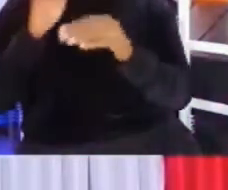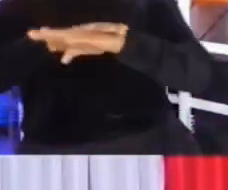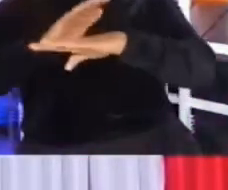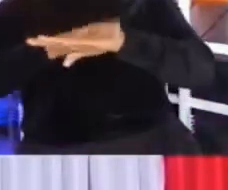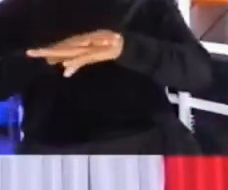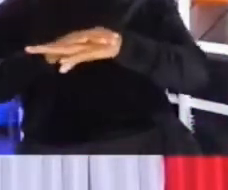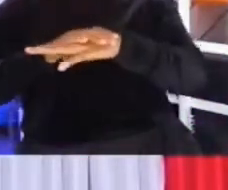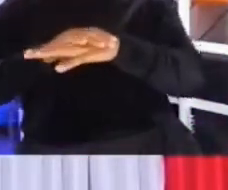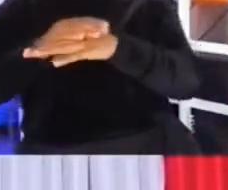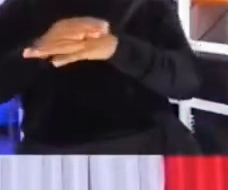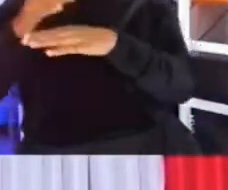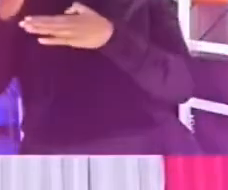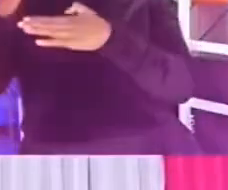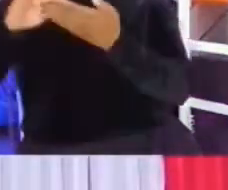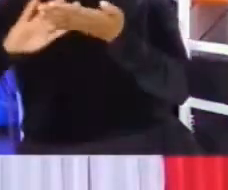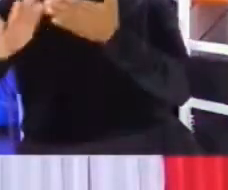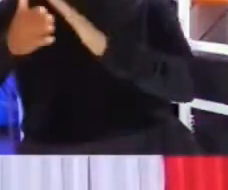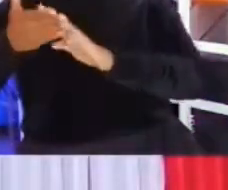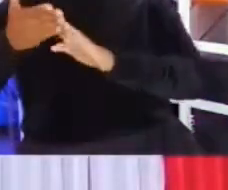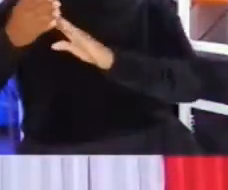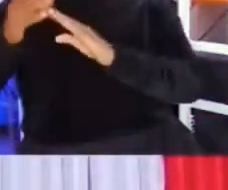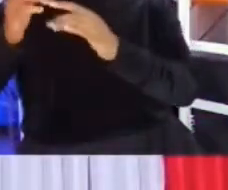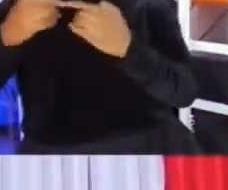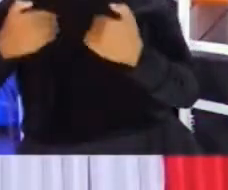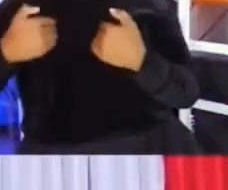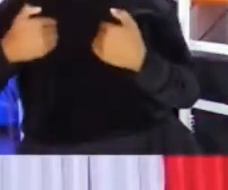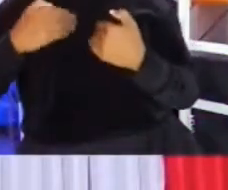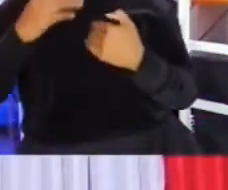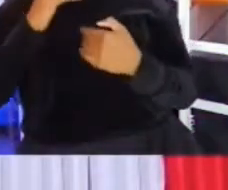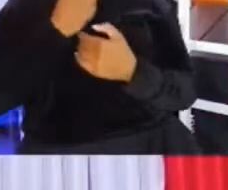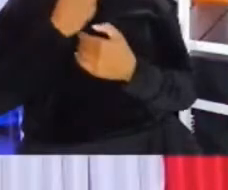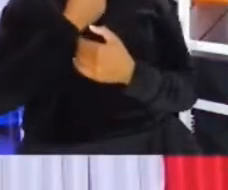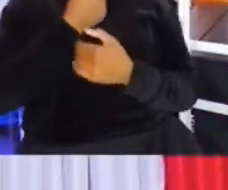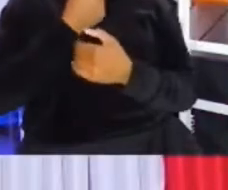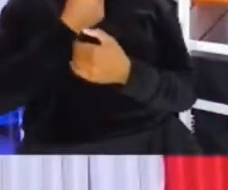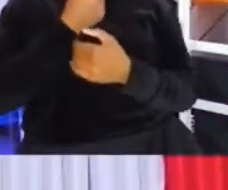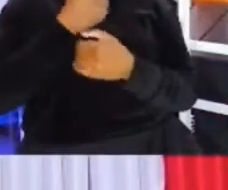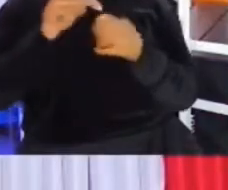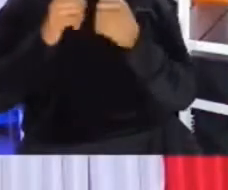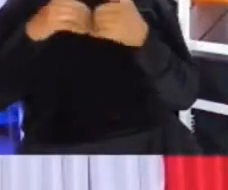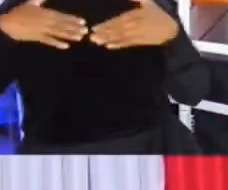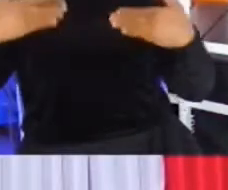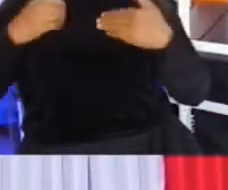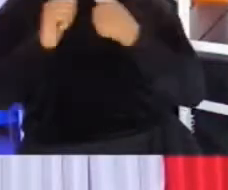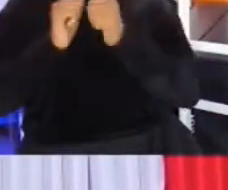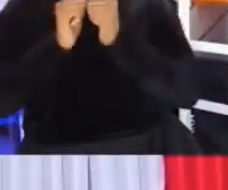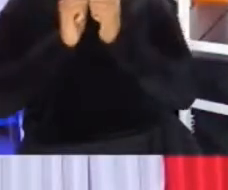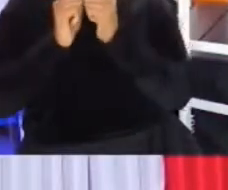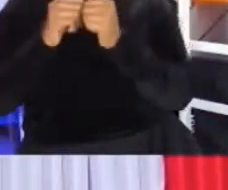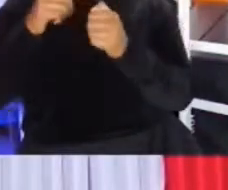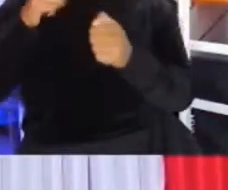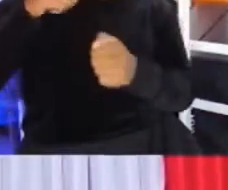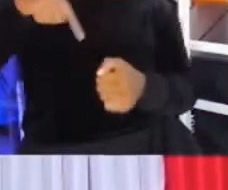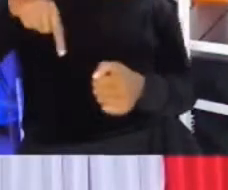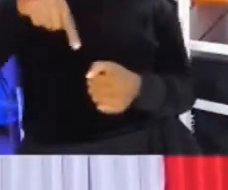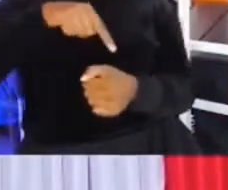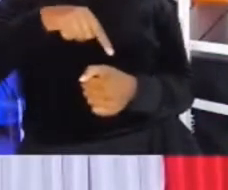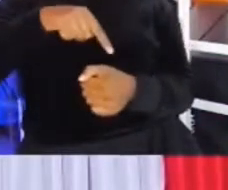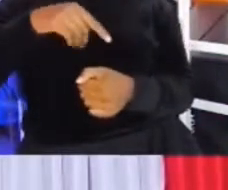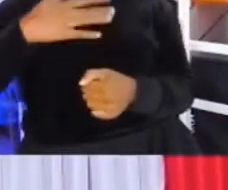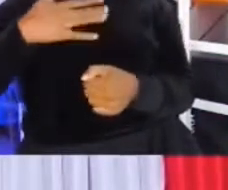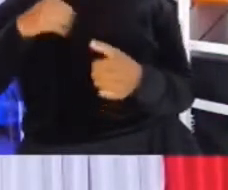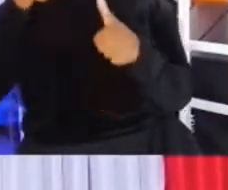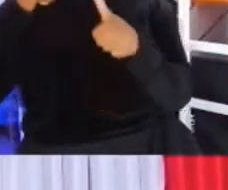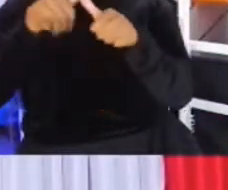Turekerewe uyu iruwa neza. Nituwa kena nego korore hamwe na idhwe. Nituwa kena nego toririka